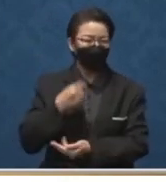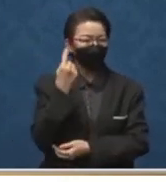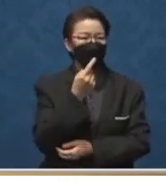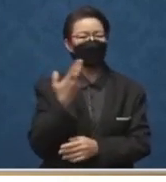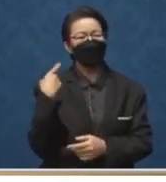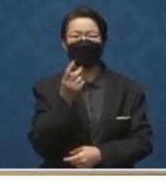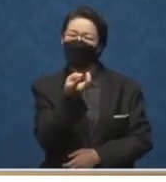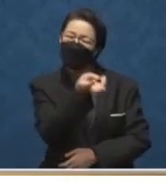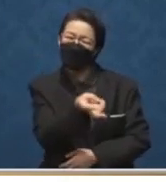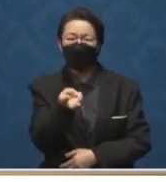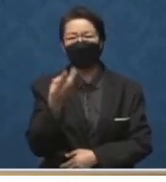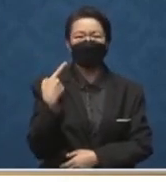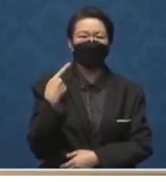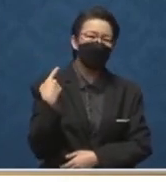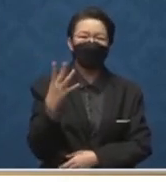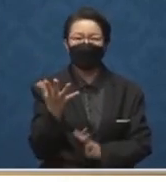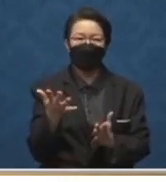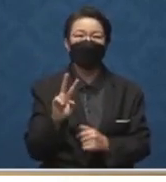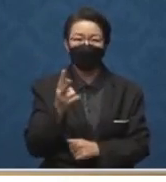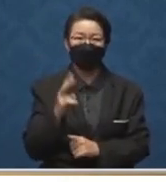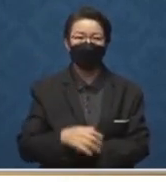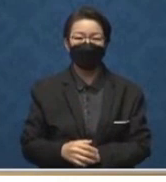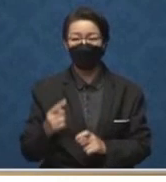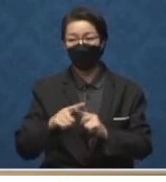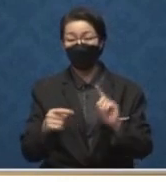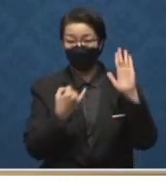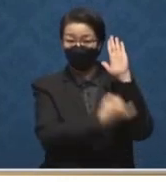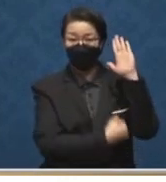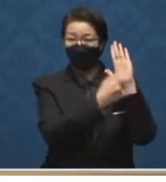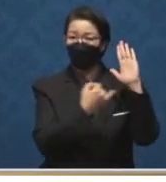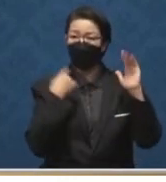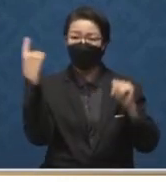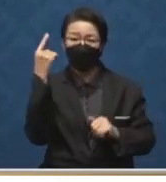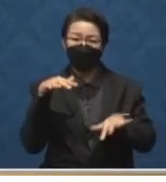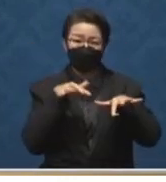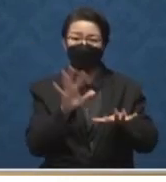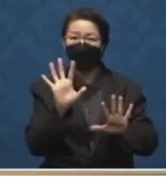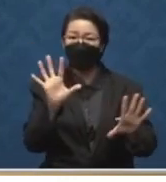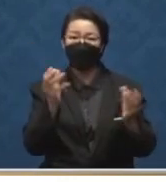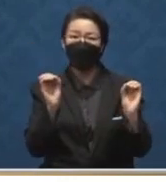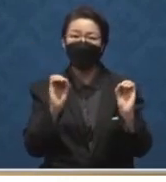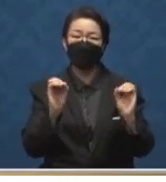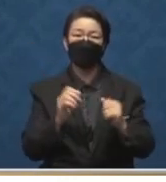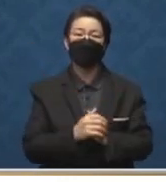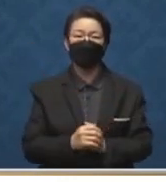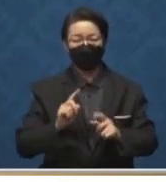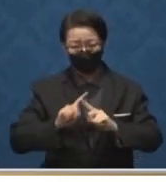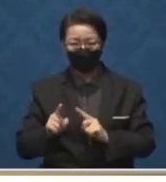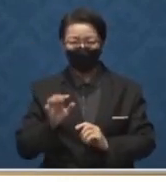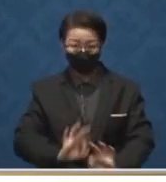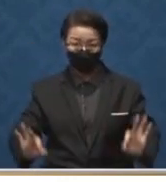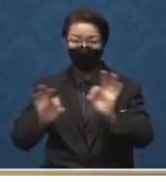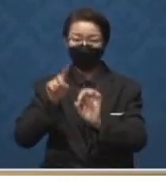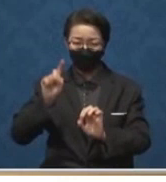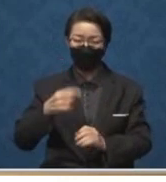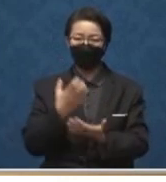กน้อยในบางวนที่ที่ไม่เคมกทเที่ยวแต่อย่าลมวาหลัก และการทเที่วเป็หักคเราต้องการเงินจากต่ปเท